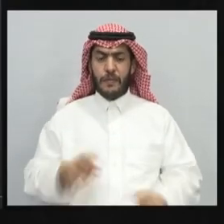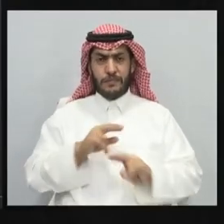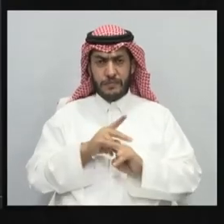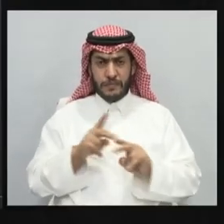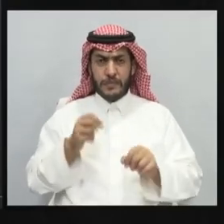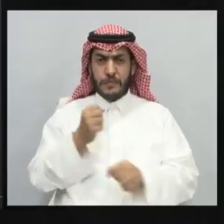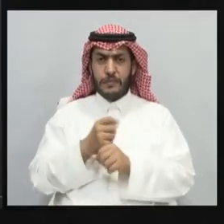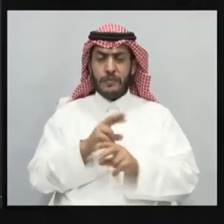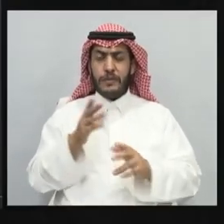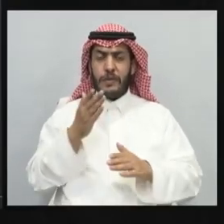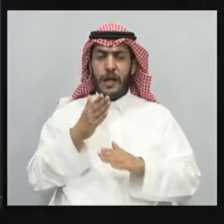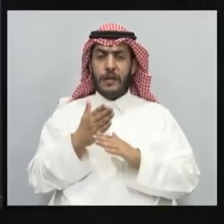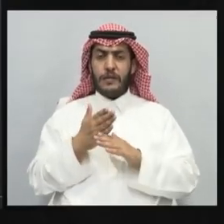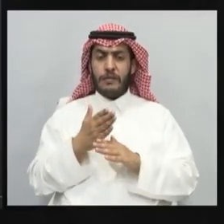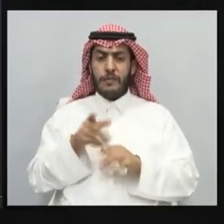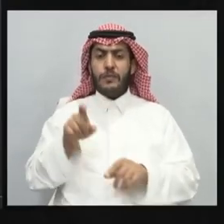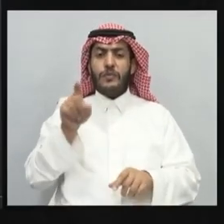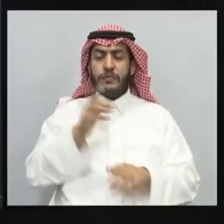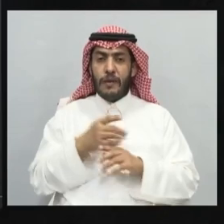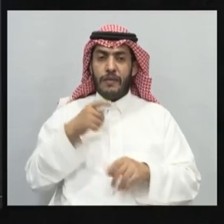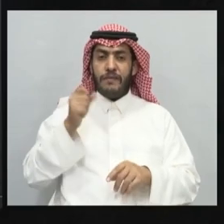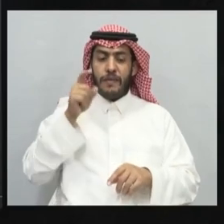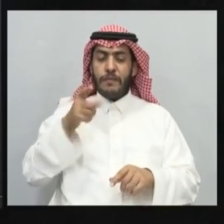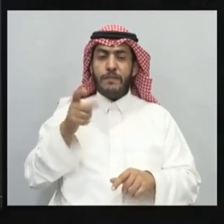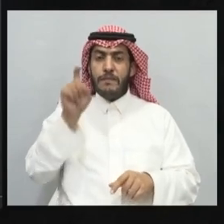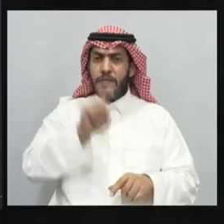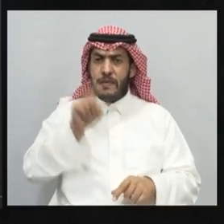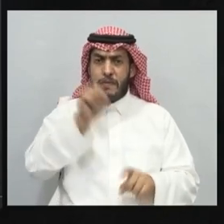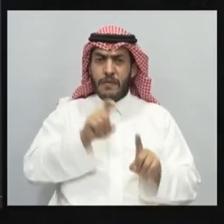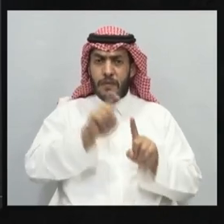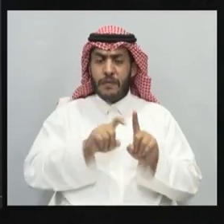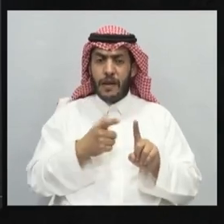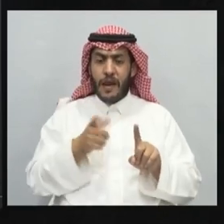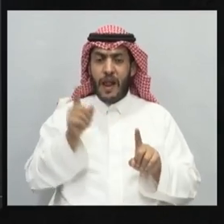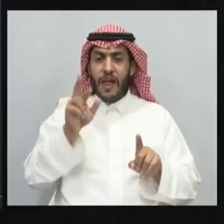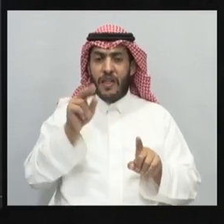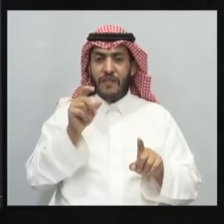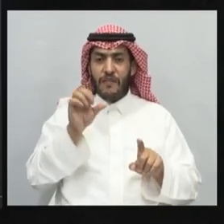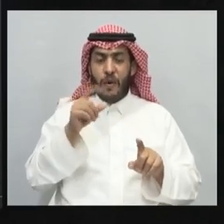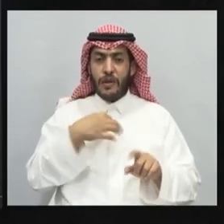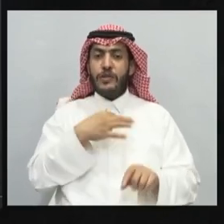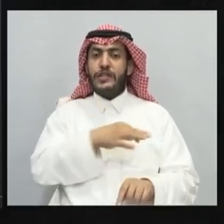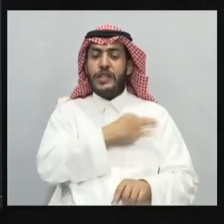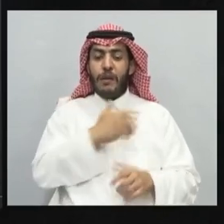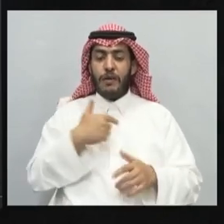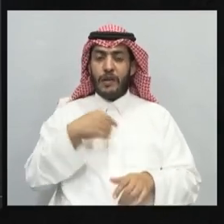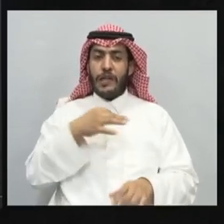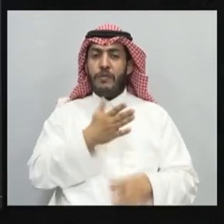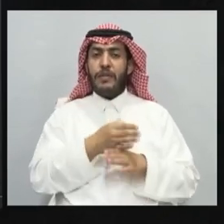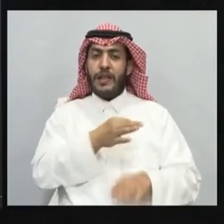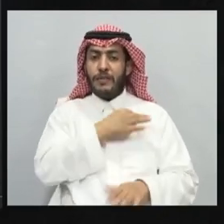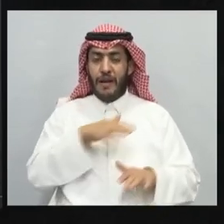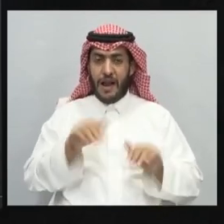ينفذ بشكل مباشر هذه الاسئله كلها سالها مين سالها ذ فورد من خلال ايش التجربه اللي وضعها من خلال